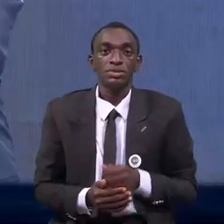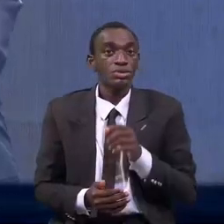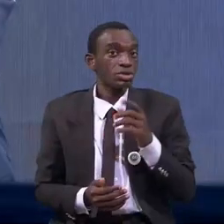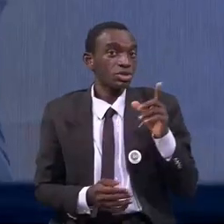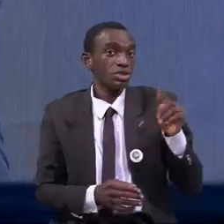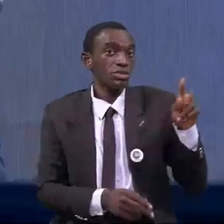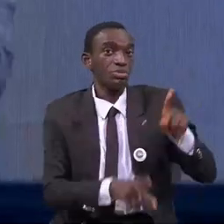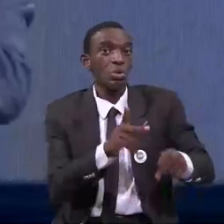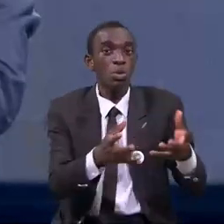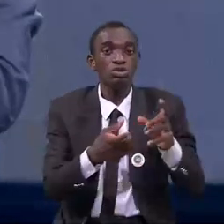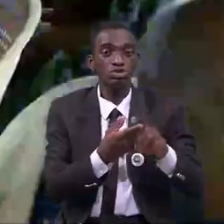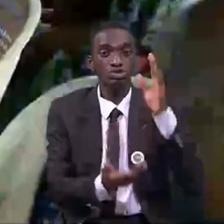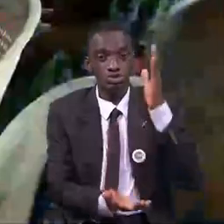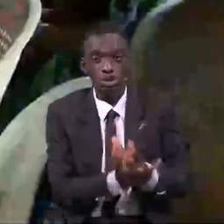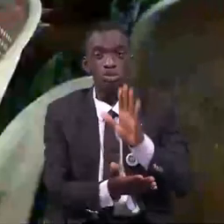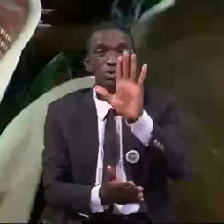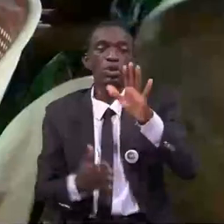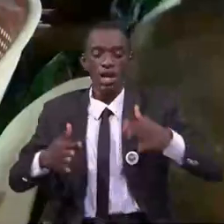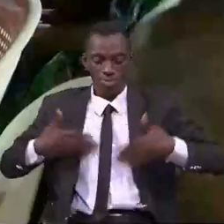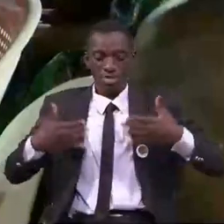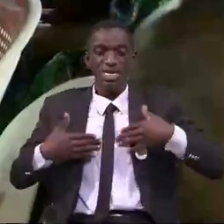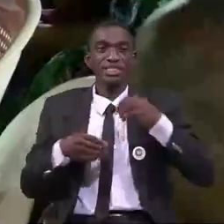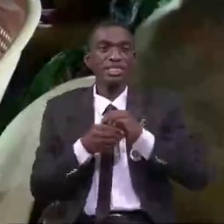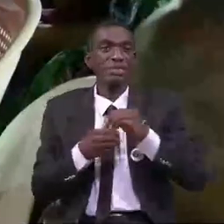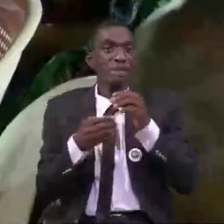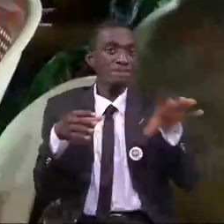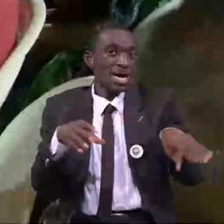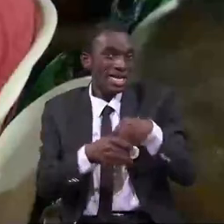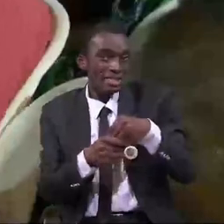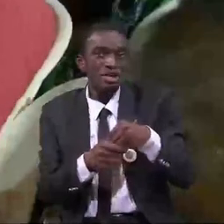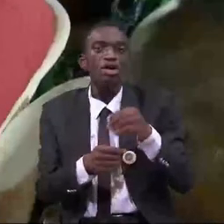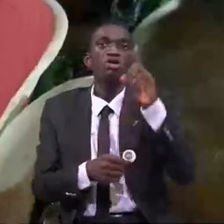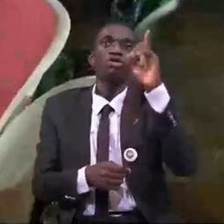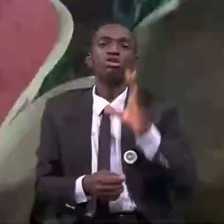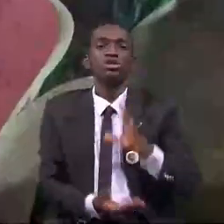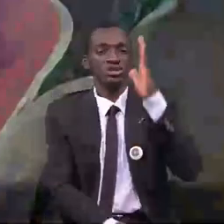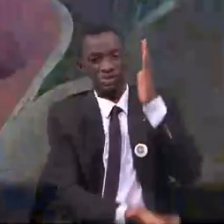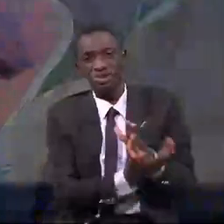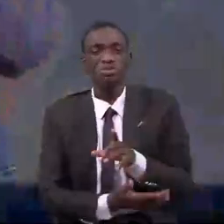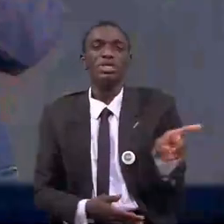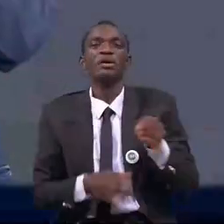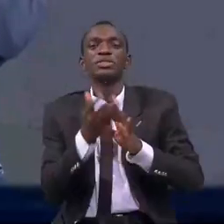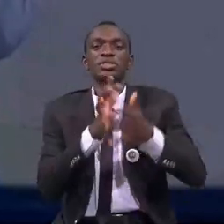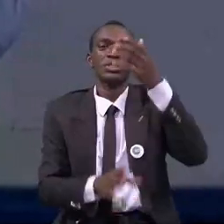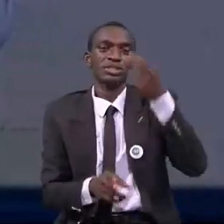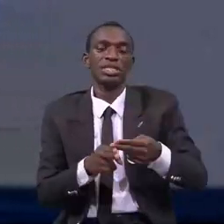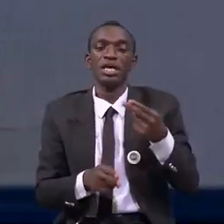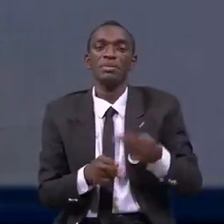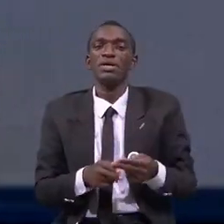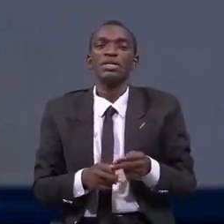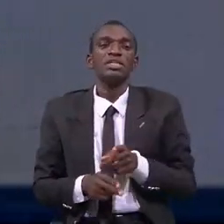arrête ils veulent arrêter le bonheur la joie dans votre mariage Dieu les arrête ce